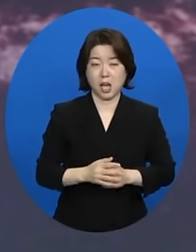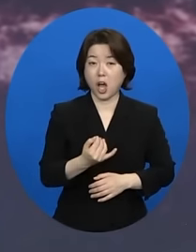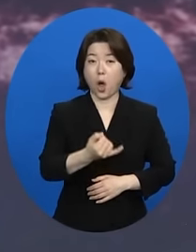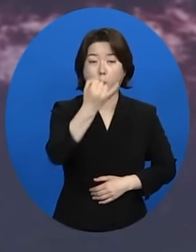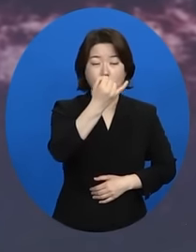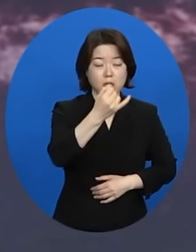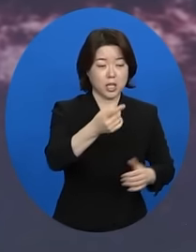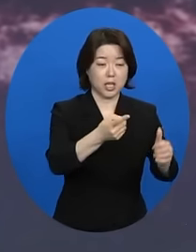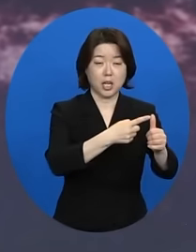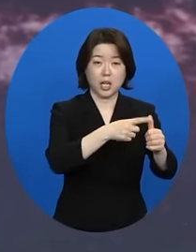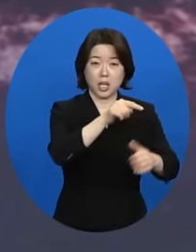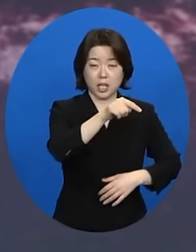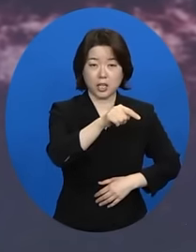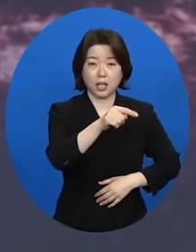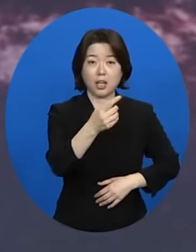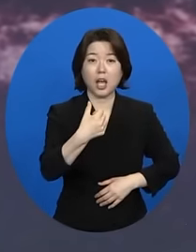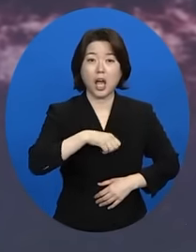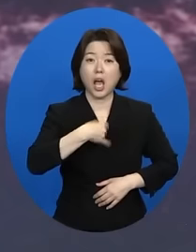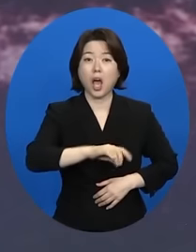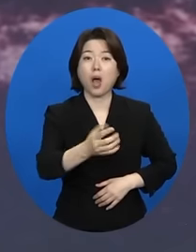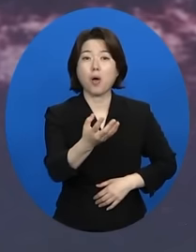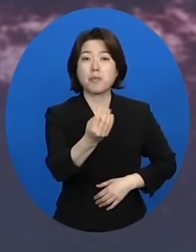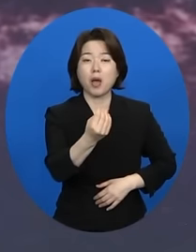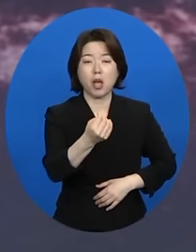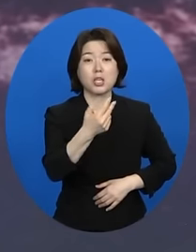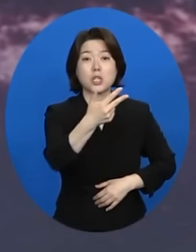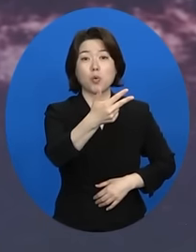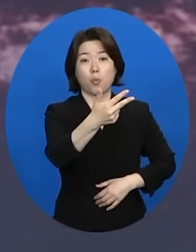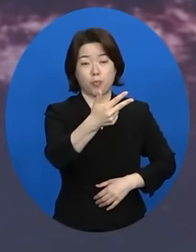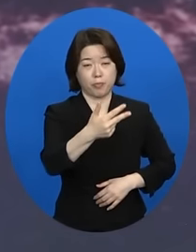레아에게는 몇 명입니까? 7명.